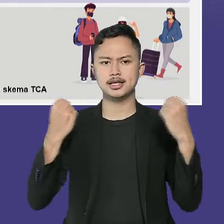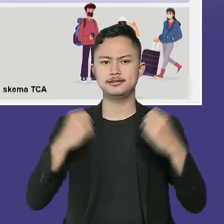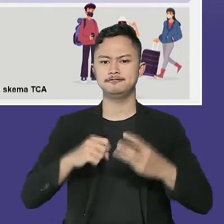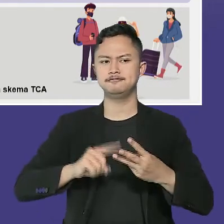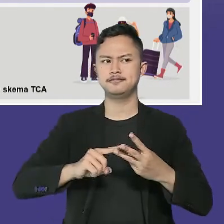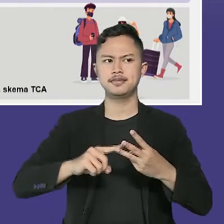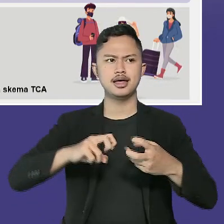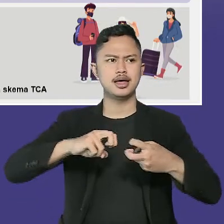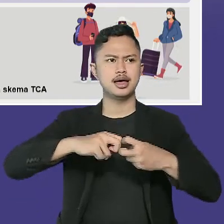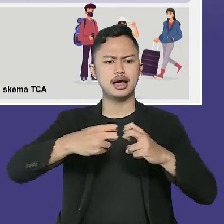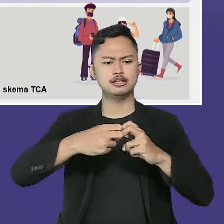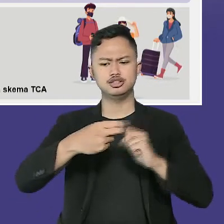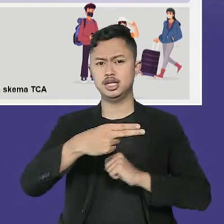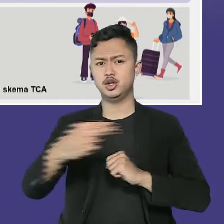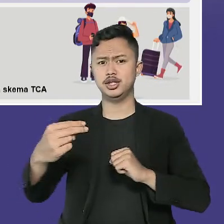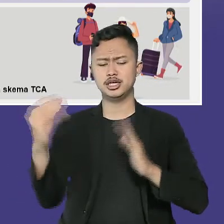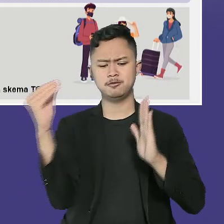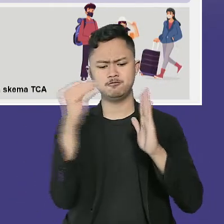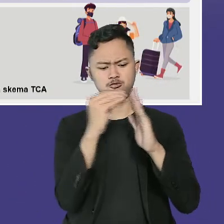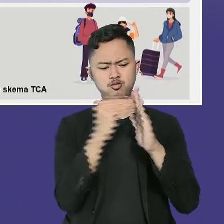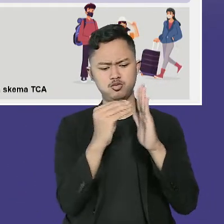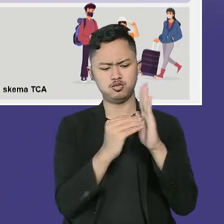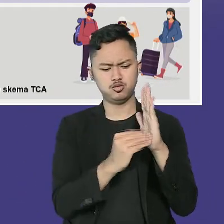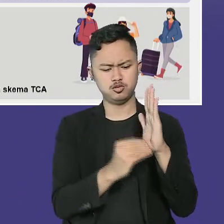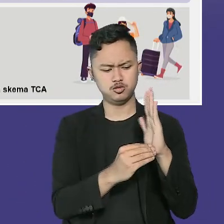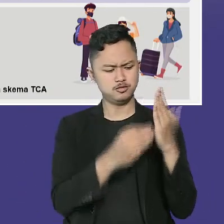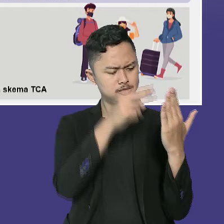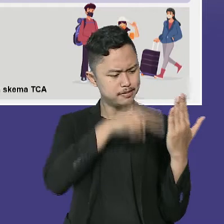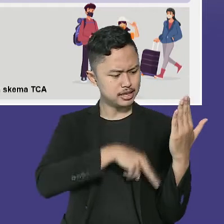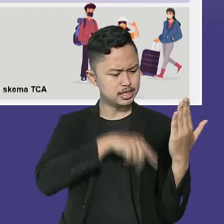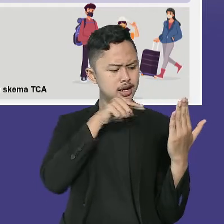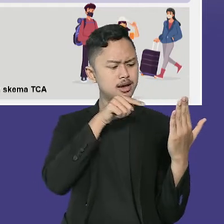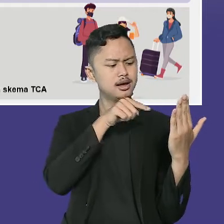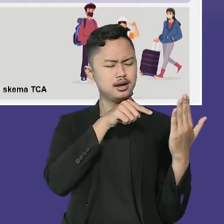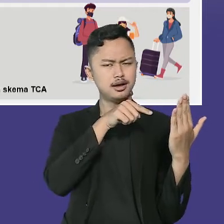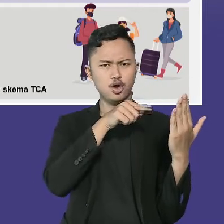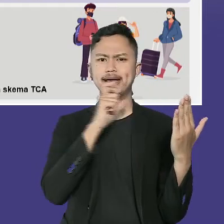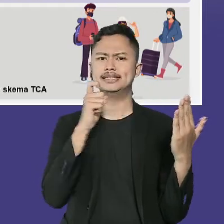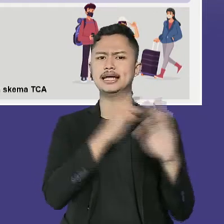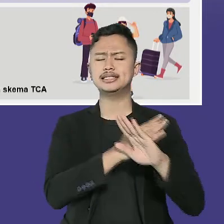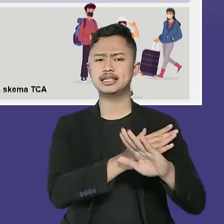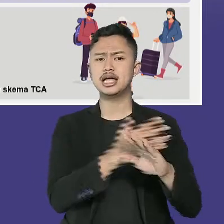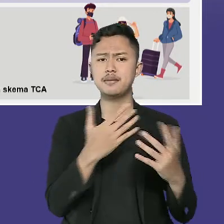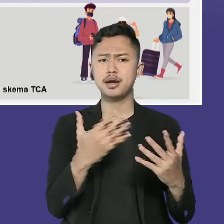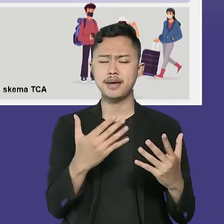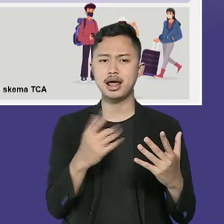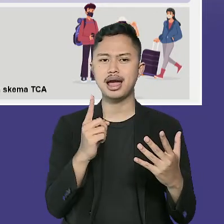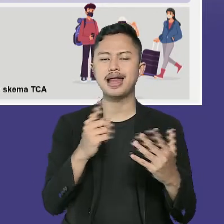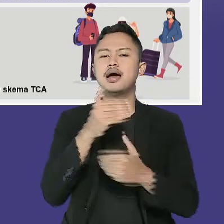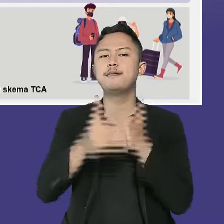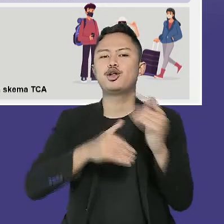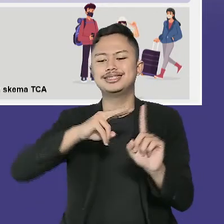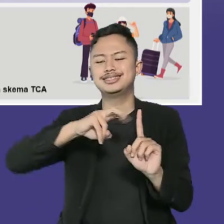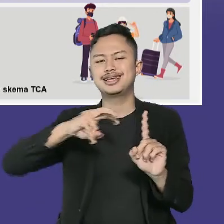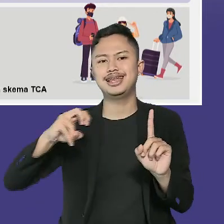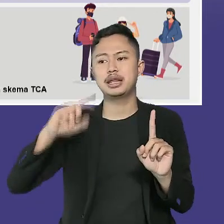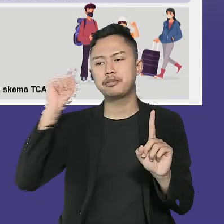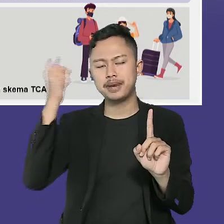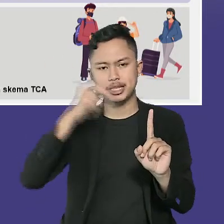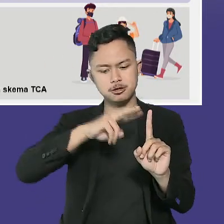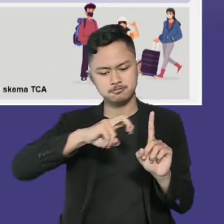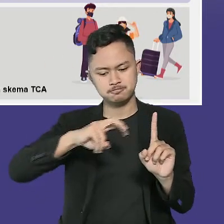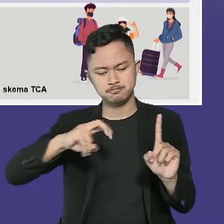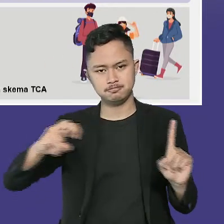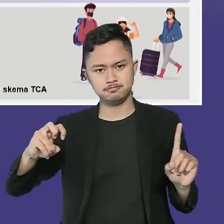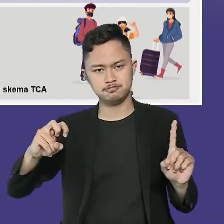importasi kasus yang masuk ke Indonesia akan diantisipasi dengan peningkatan upaya whole genome sequencing oleh pemerintah